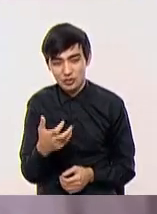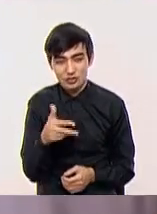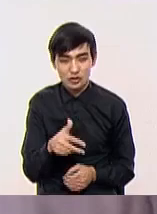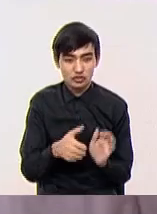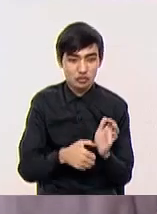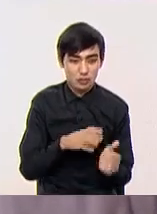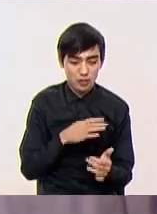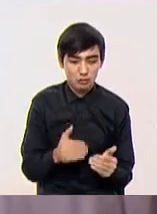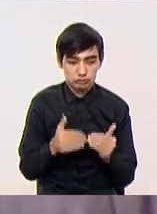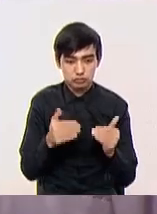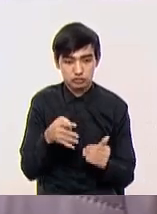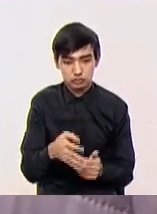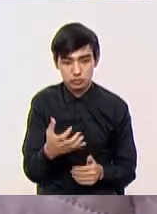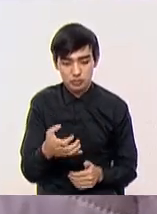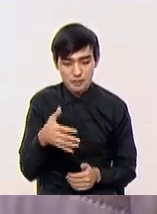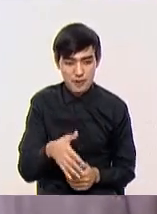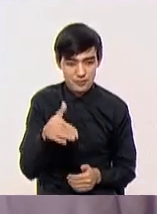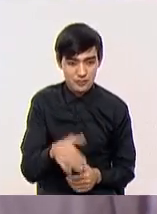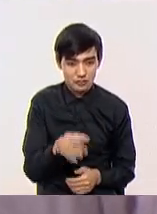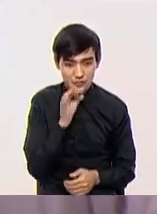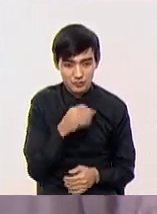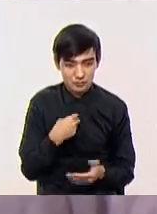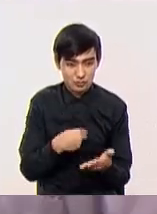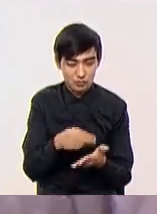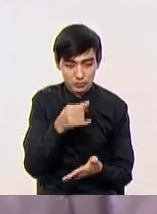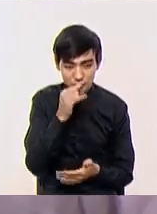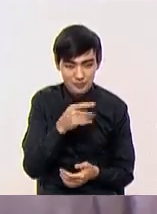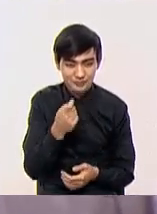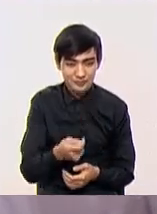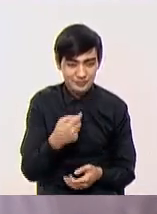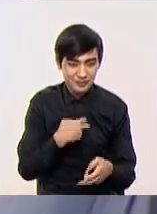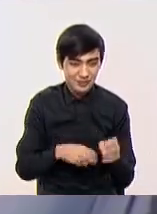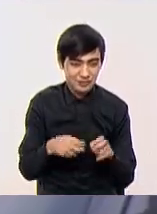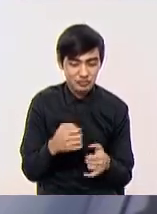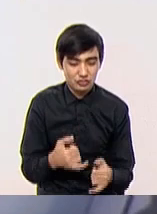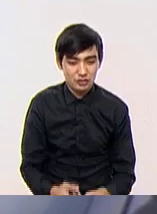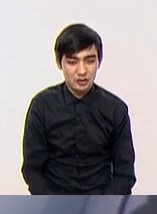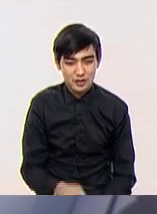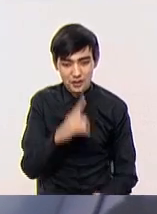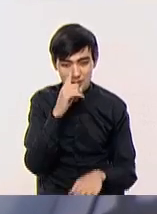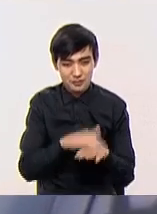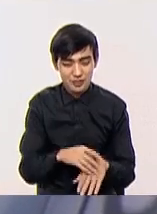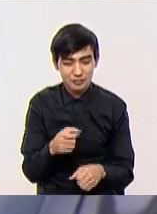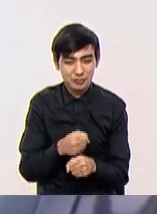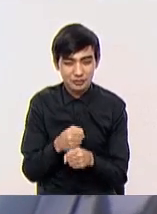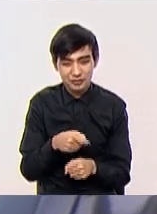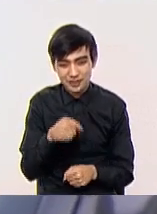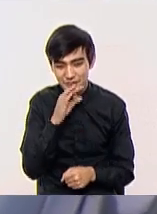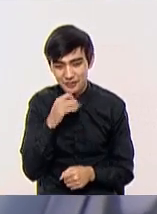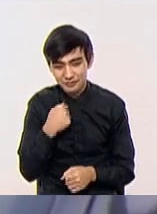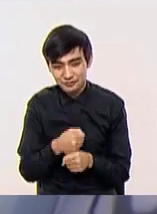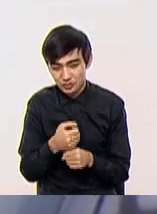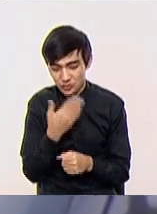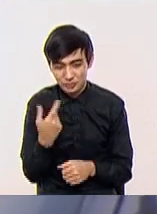3,5-3,600-дан қазір 4,5-5 мың болып кетіпті. Мен аламай қалдым уже. Басқа арзан не жағып жүрмін. Біздің өкімет ешқандай өндірмейді ғой, дәрі бізден шықпайды,